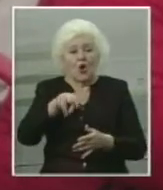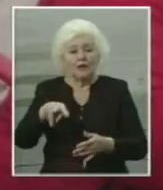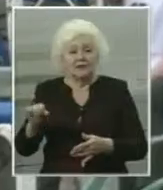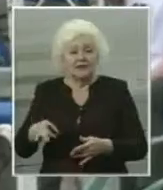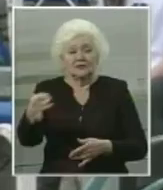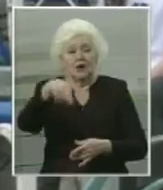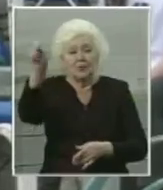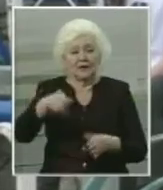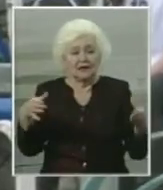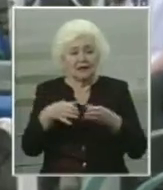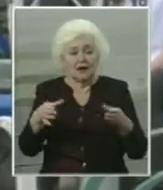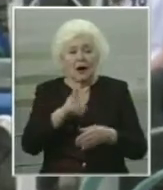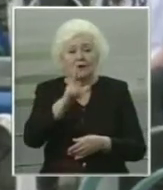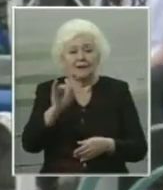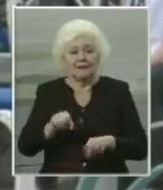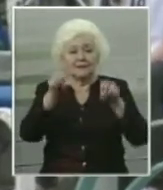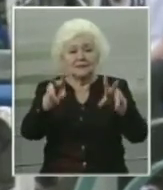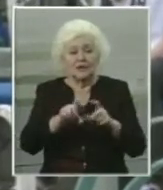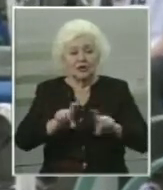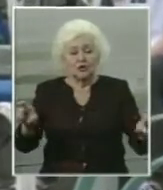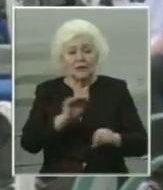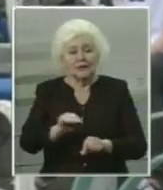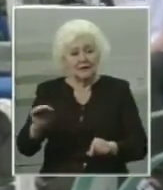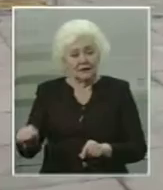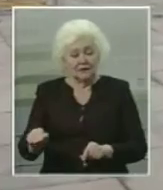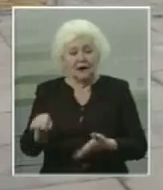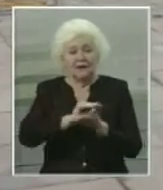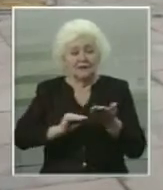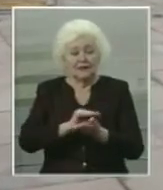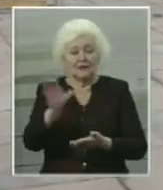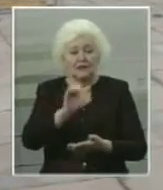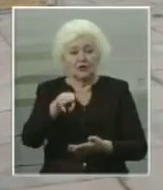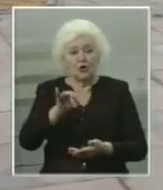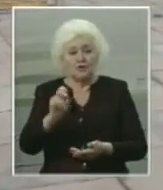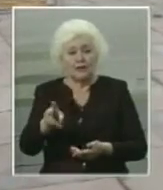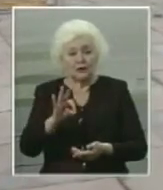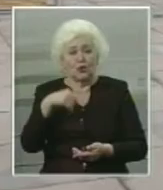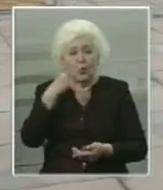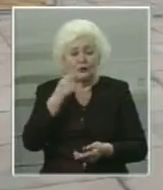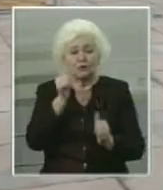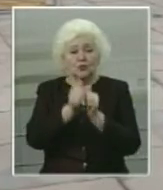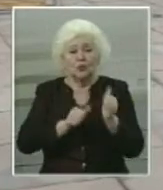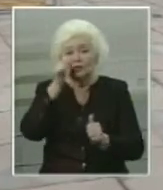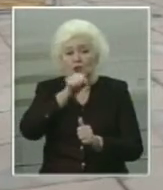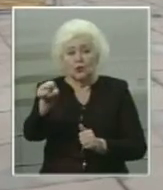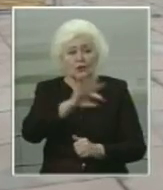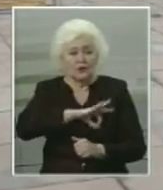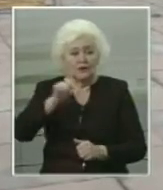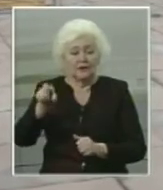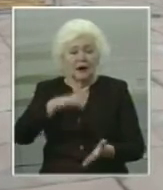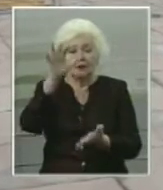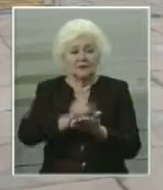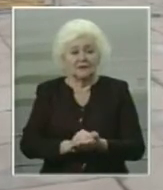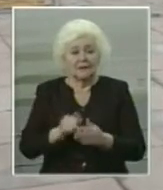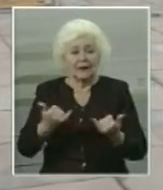району приїхала команда Калинівської спеціальної школи-інтернату. Тренерка Світлана Трофименко говорить, що кожного року її вихованці посідають